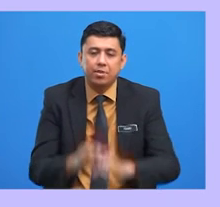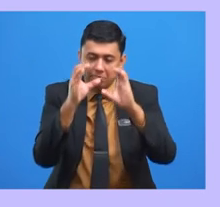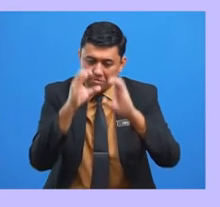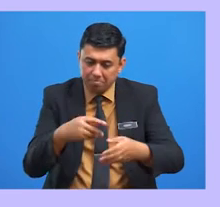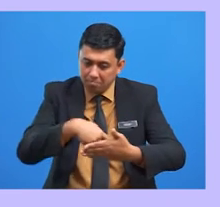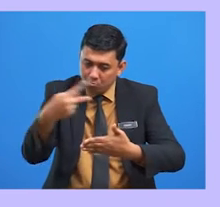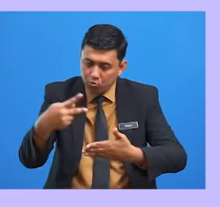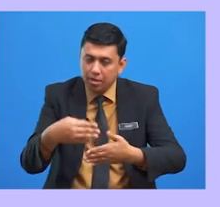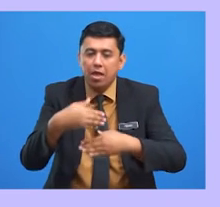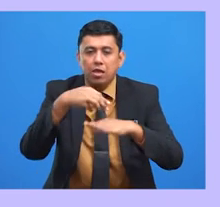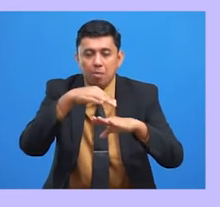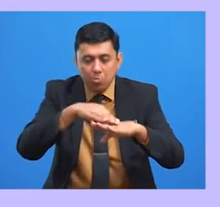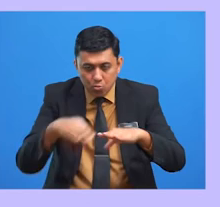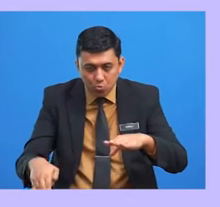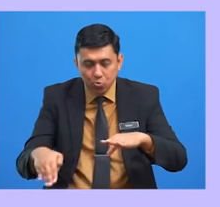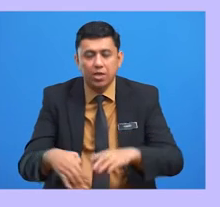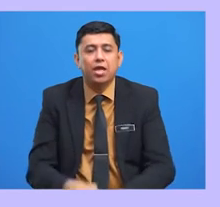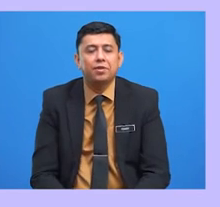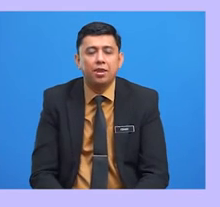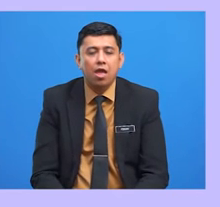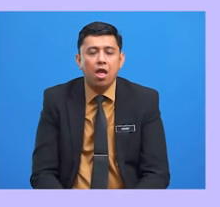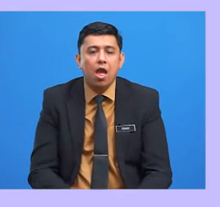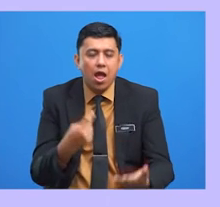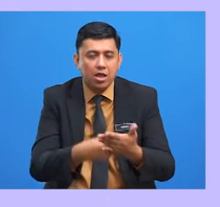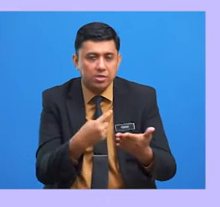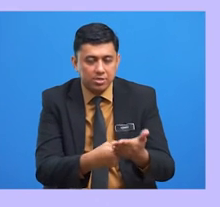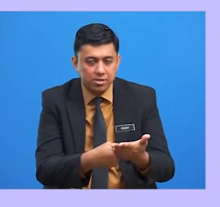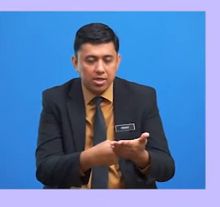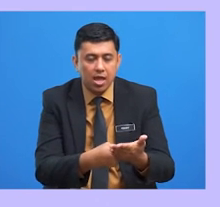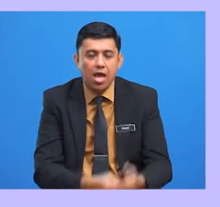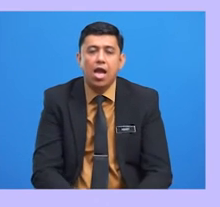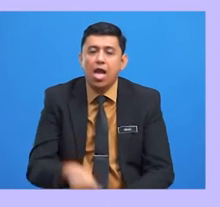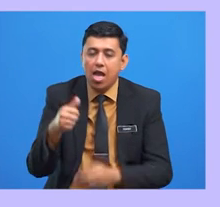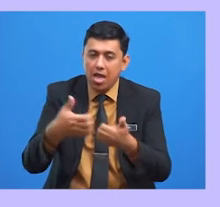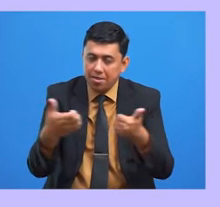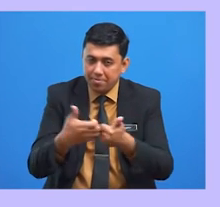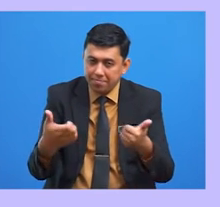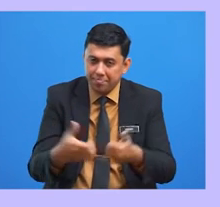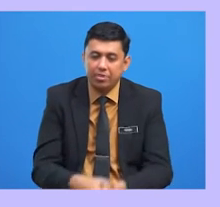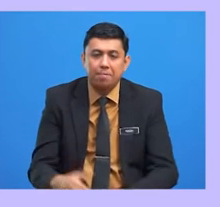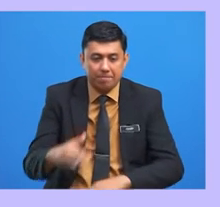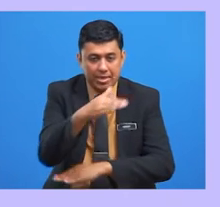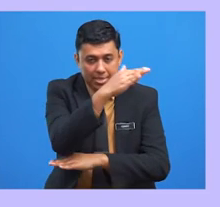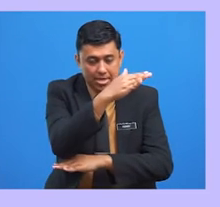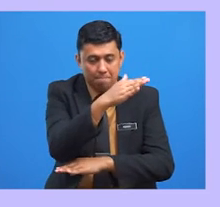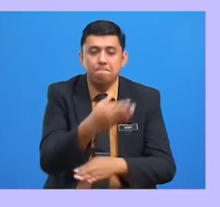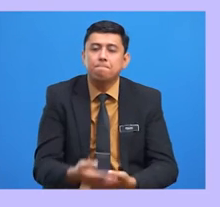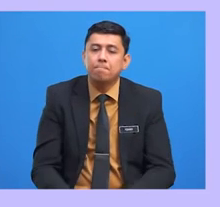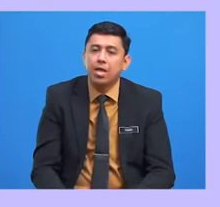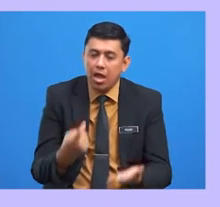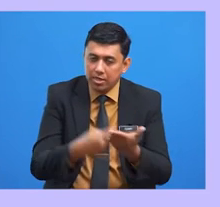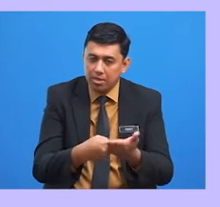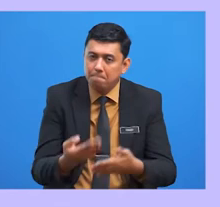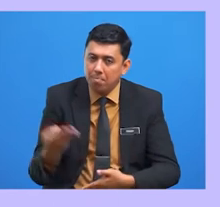strategi pengeluar perlu menurunkan harga bagi barang anjal dan meningkatkan harga bagi barang tak anjal